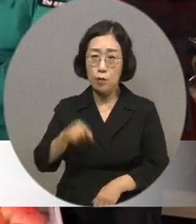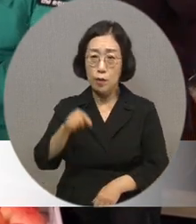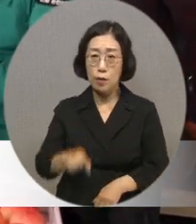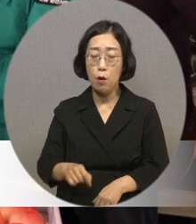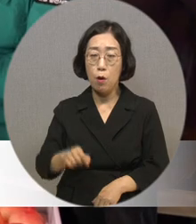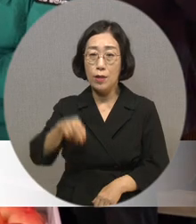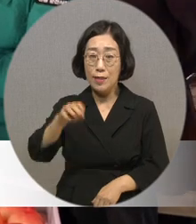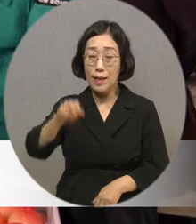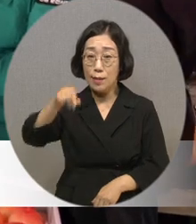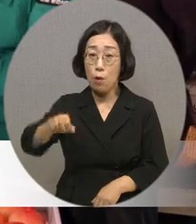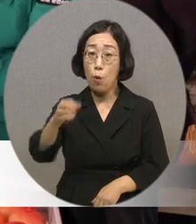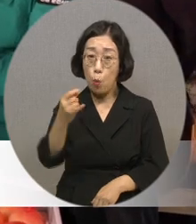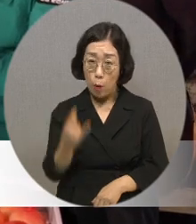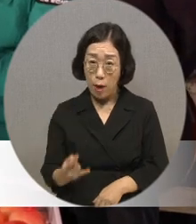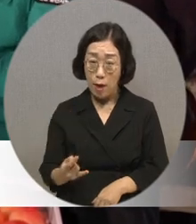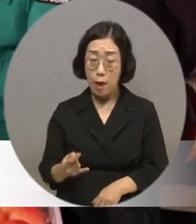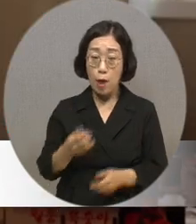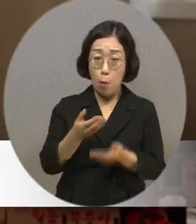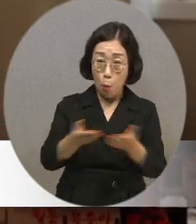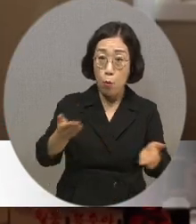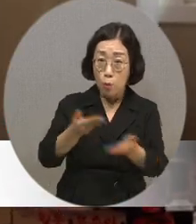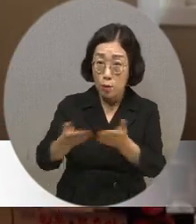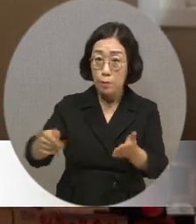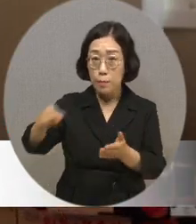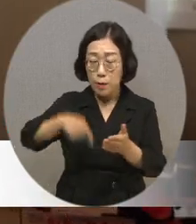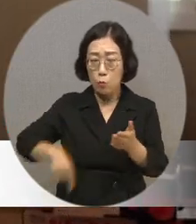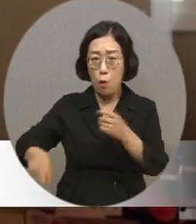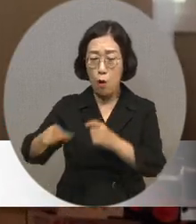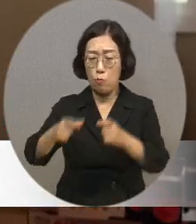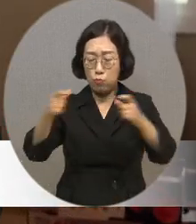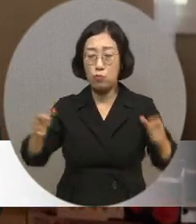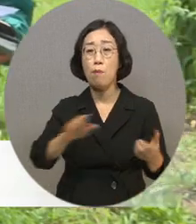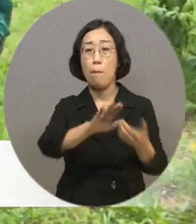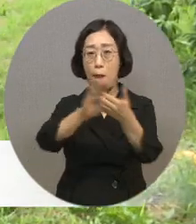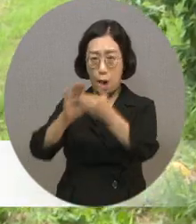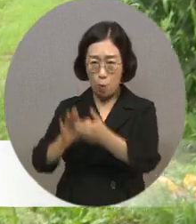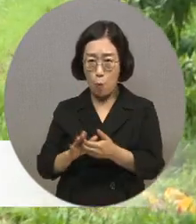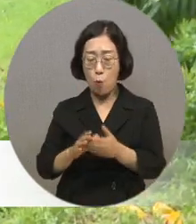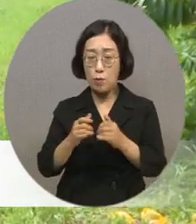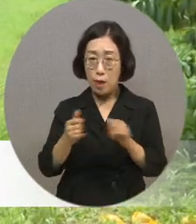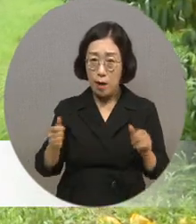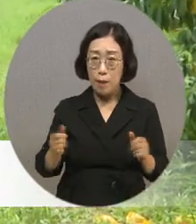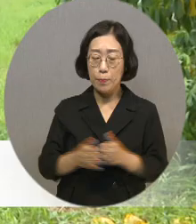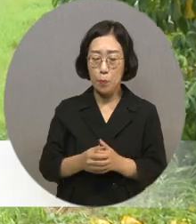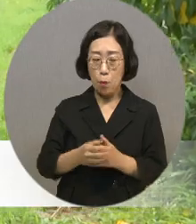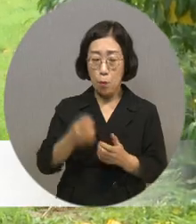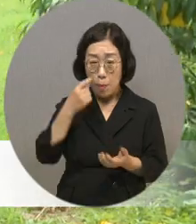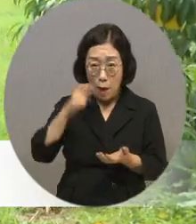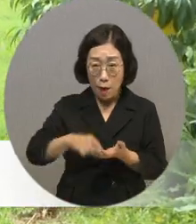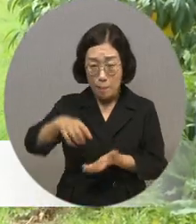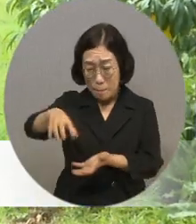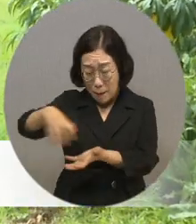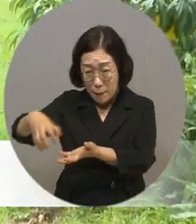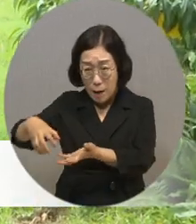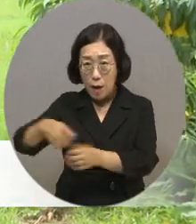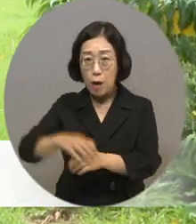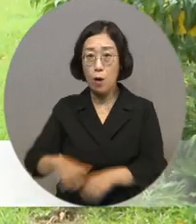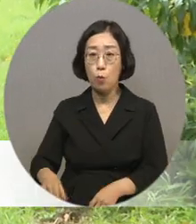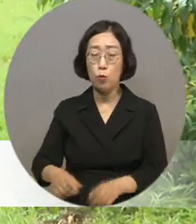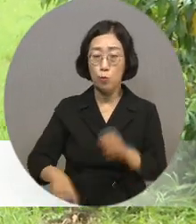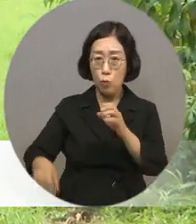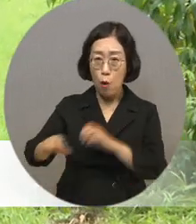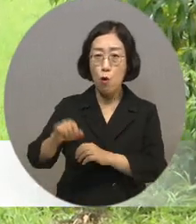생석회 공급으로 더 이상의 확산을 방지하고 장비와 인력을 지원해 낙과 죽기와 매립 사업으로 포자의